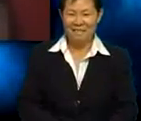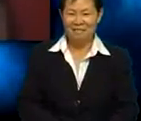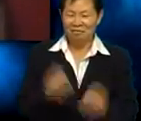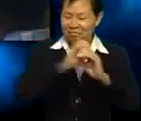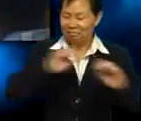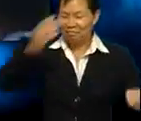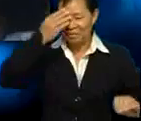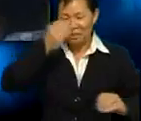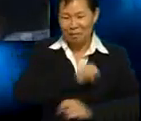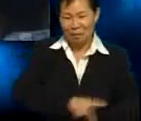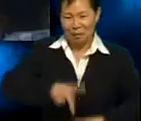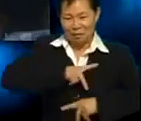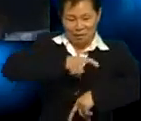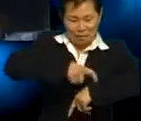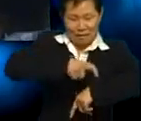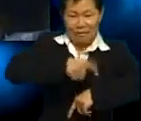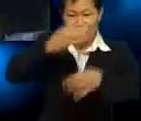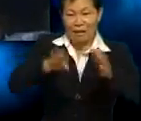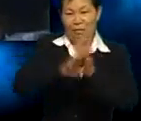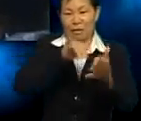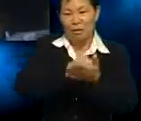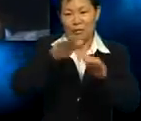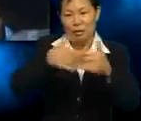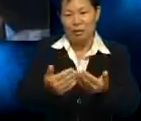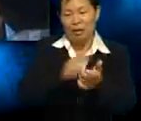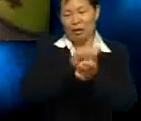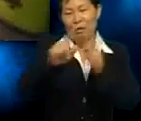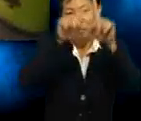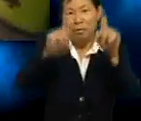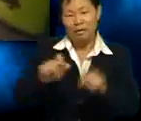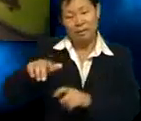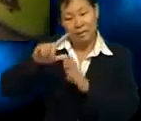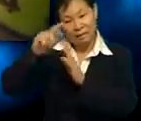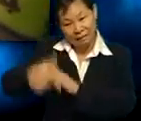tak menghargai masa. Kalau begitu, bagaimana kamu nak lulus periksa nanti?